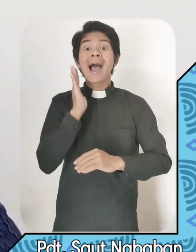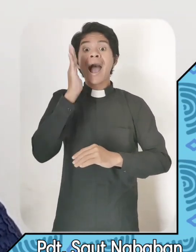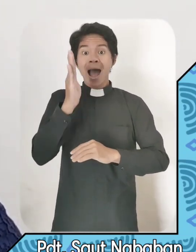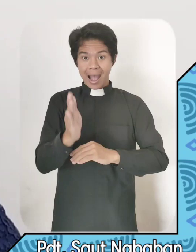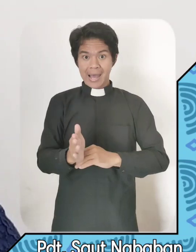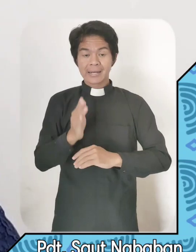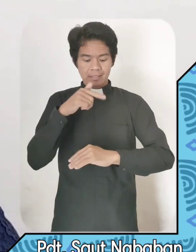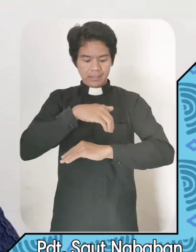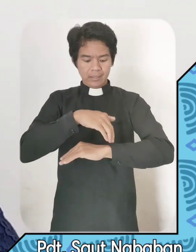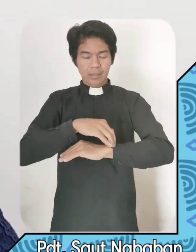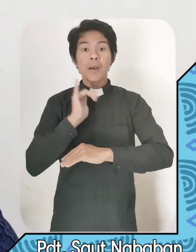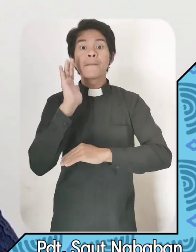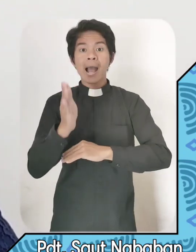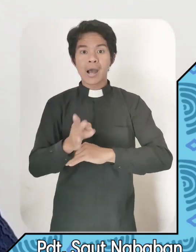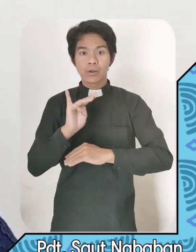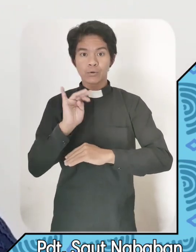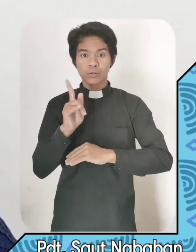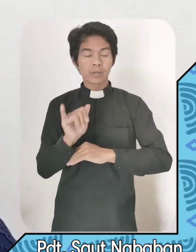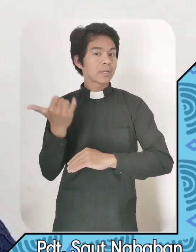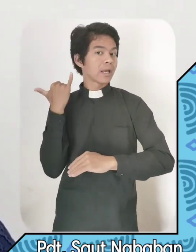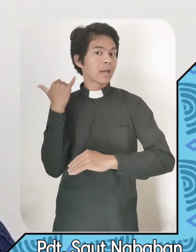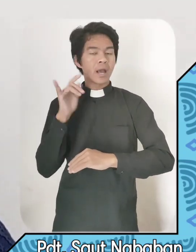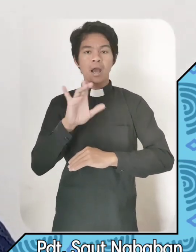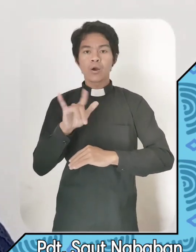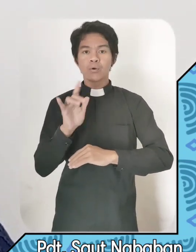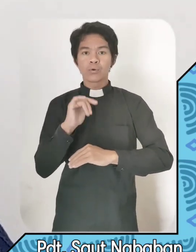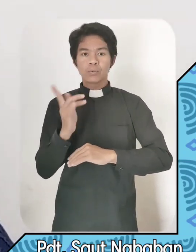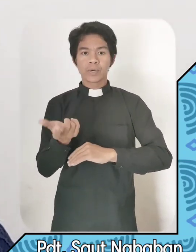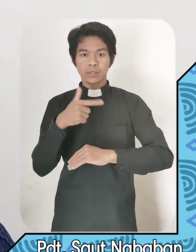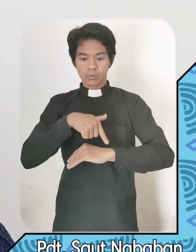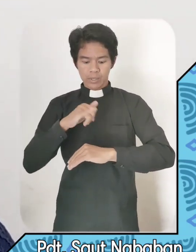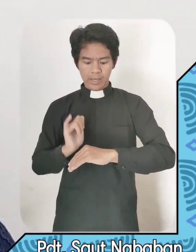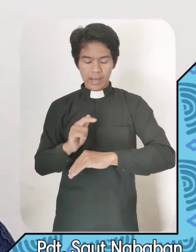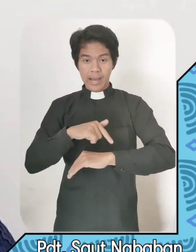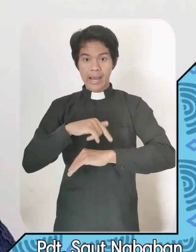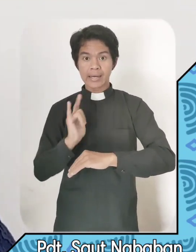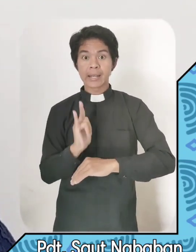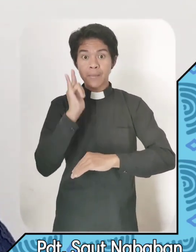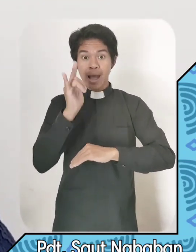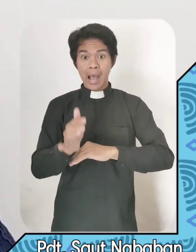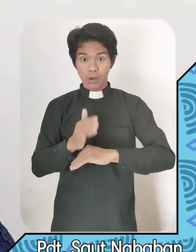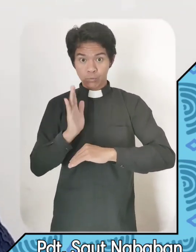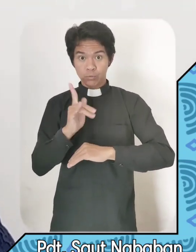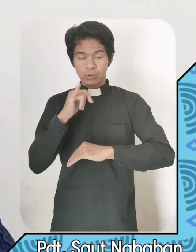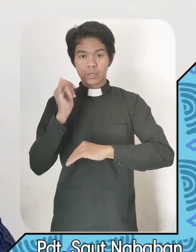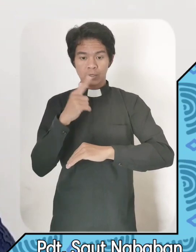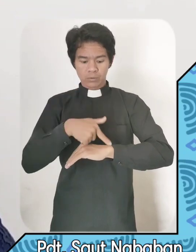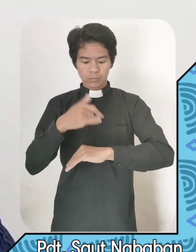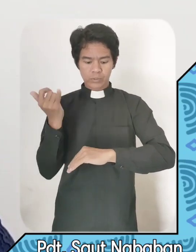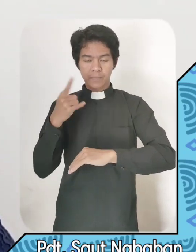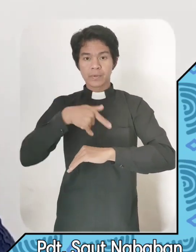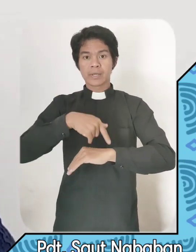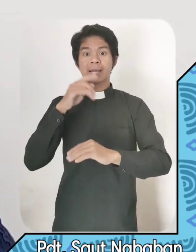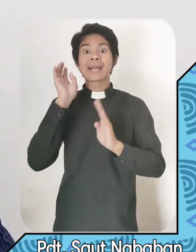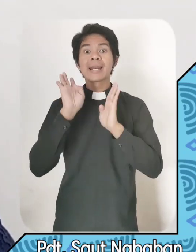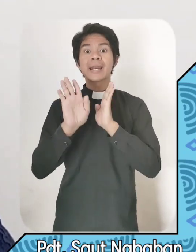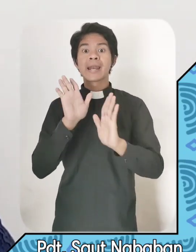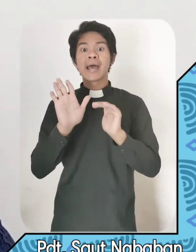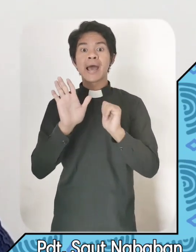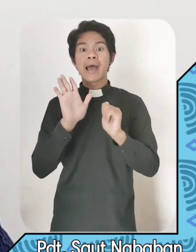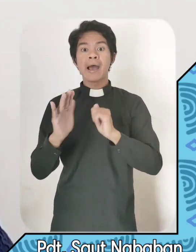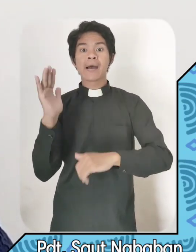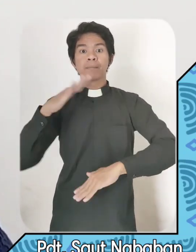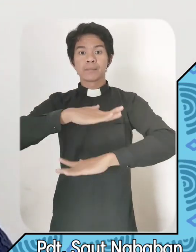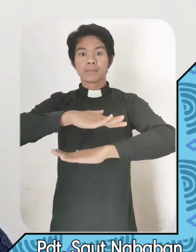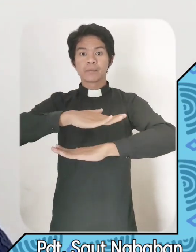baru. Tetapi bagi orang Yahudi, perhitungan hari baru itu dimulai jam 6 sore. Yesus mati